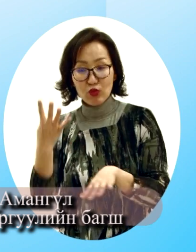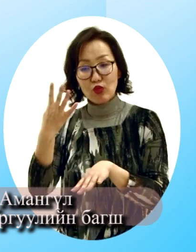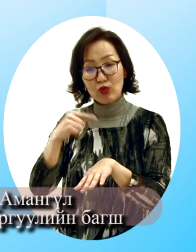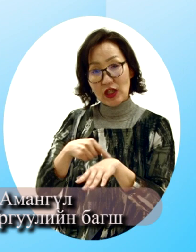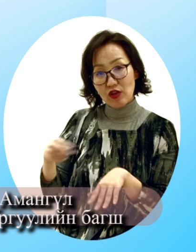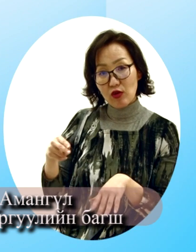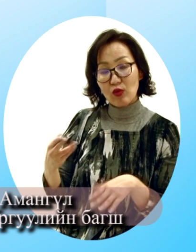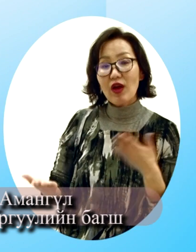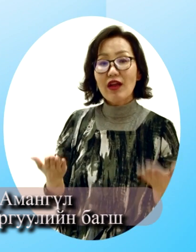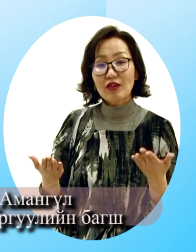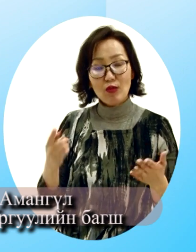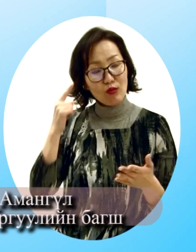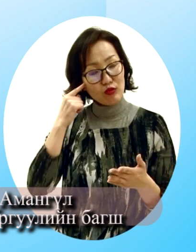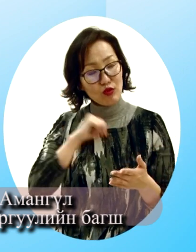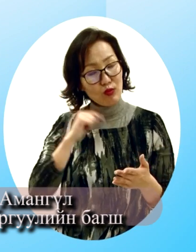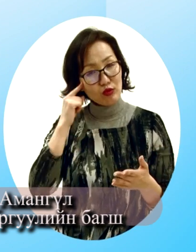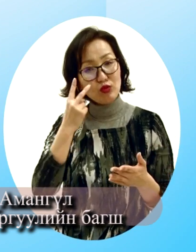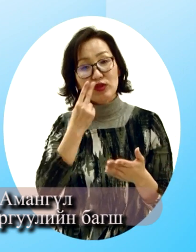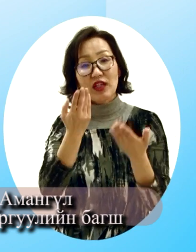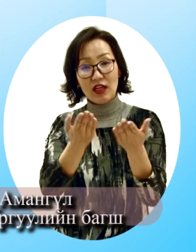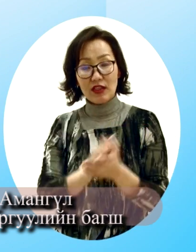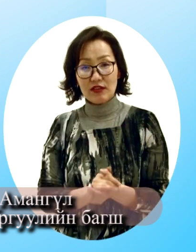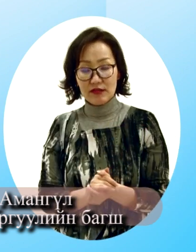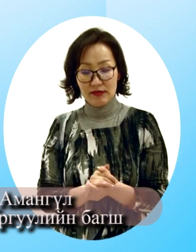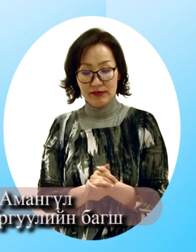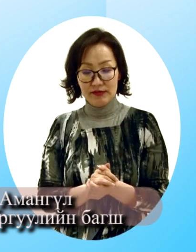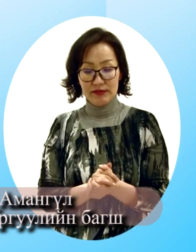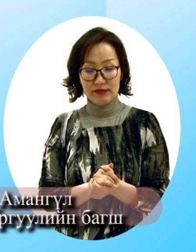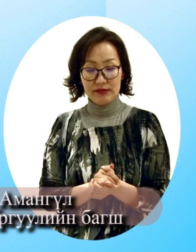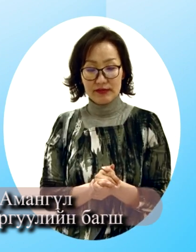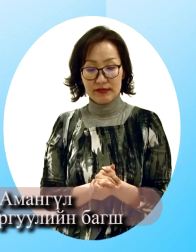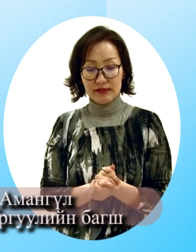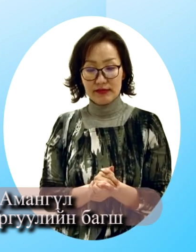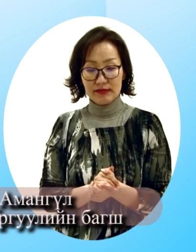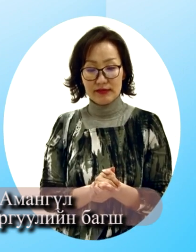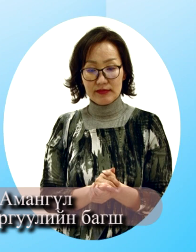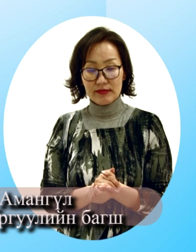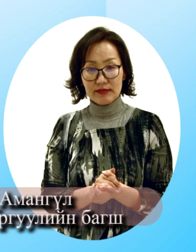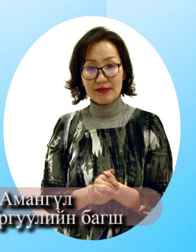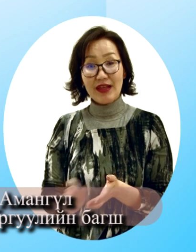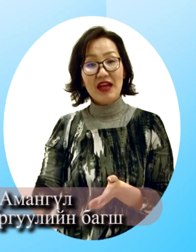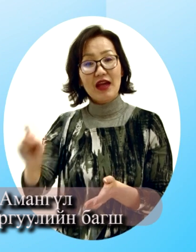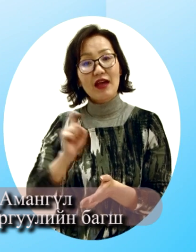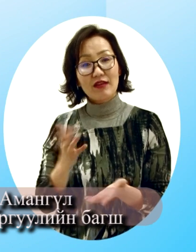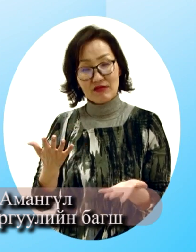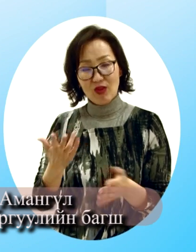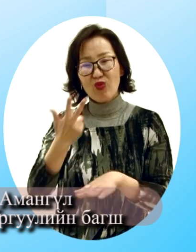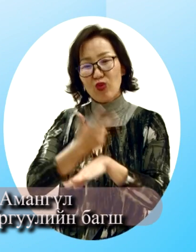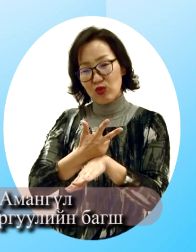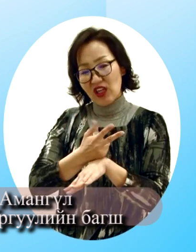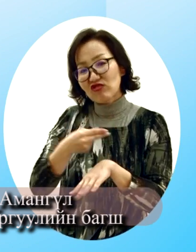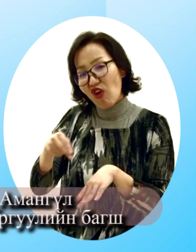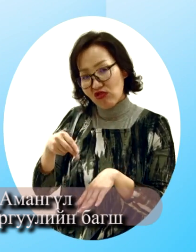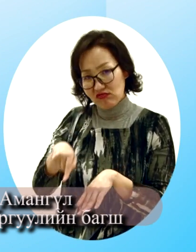Жауабы 3 сағат екен. Келесі есеп 8. 1 килограмм тең 6-дан 1 килограммға